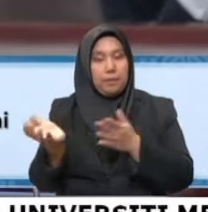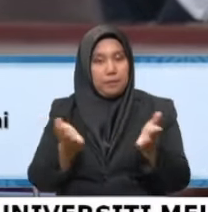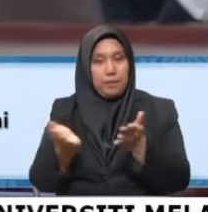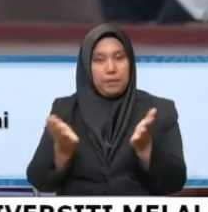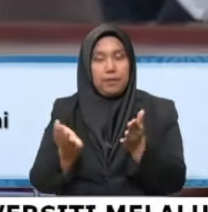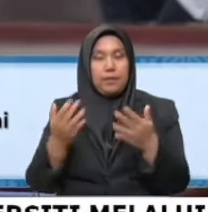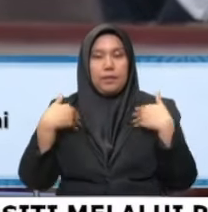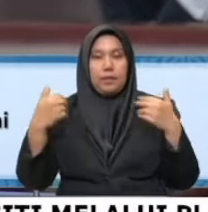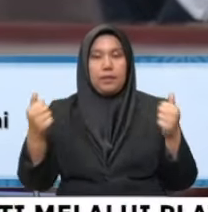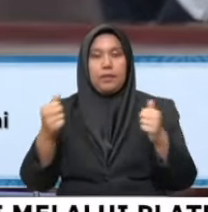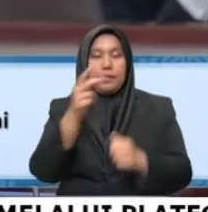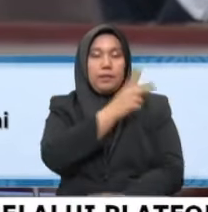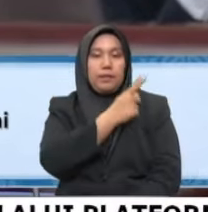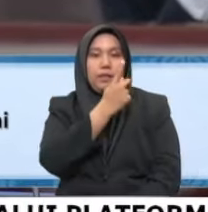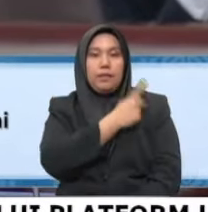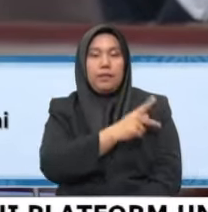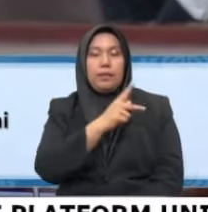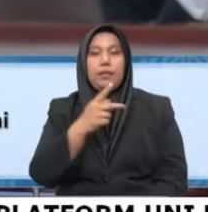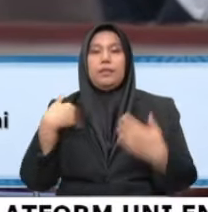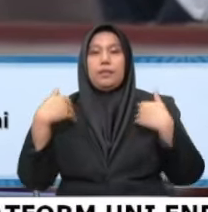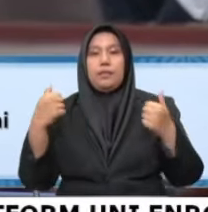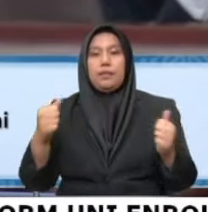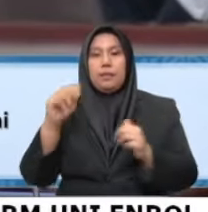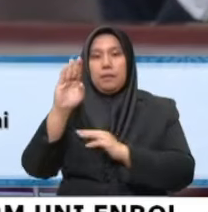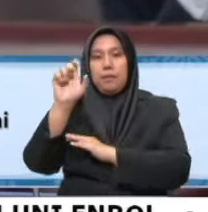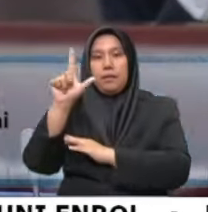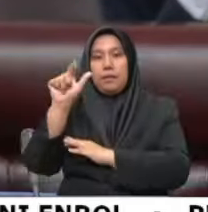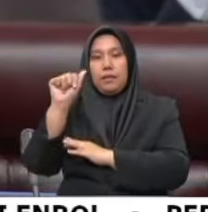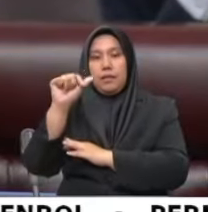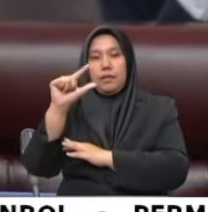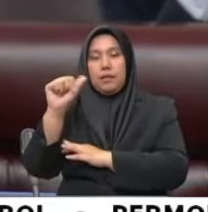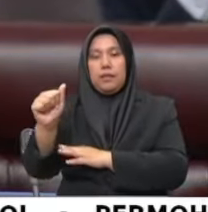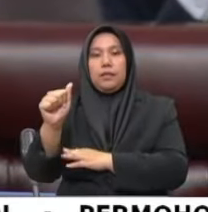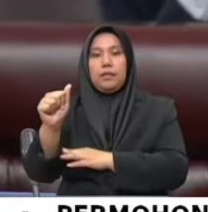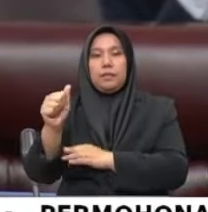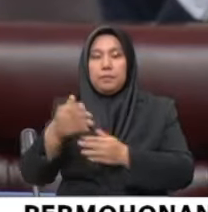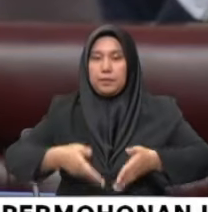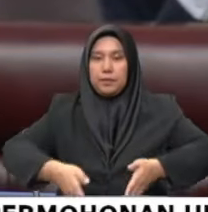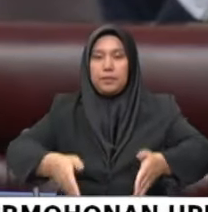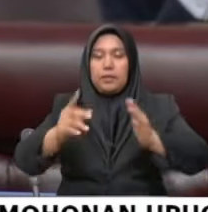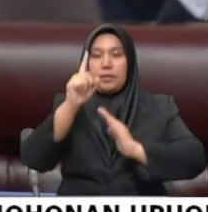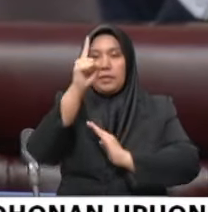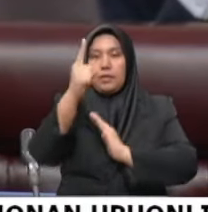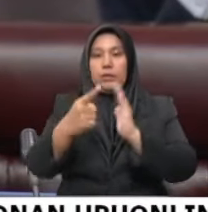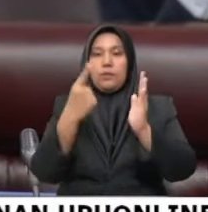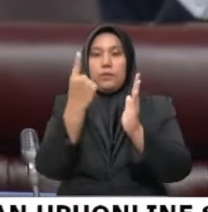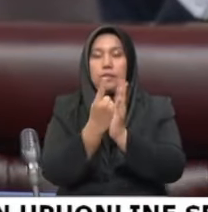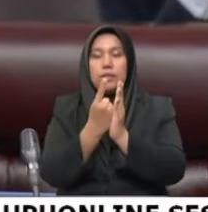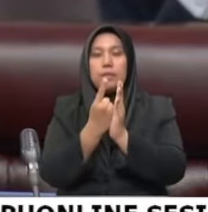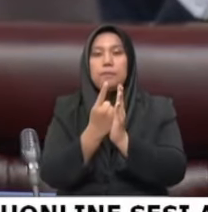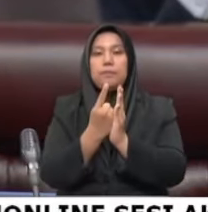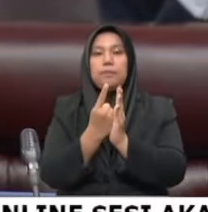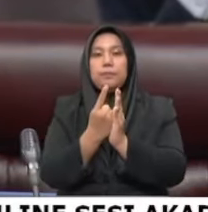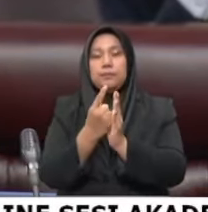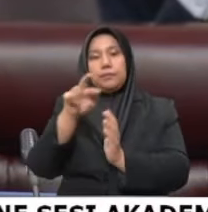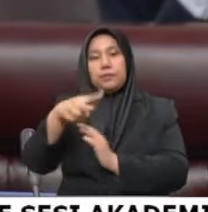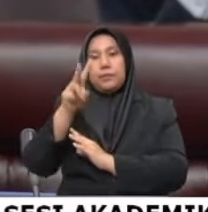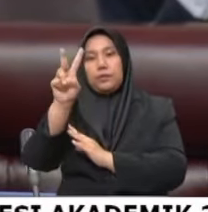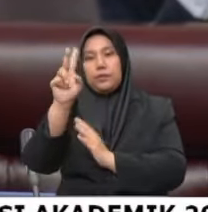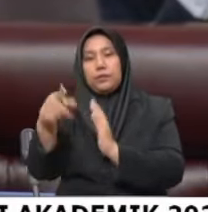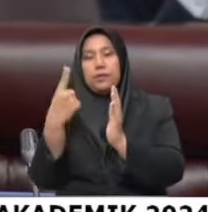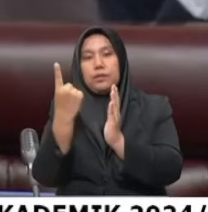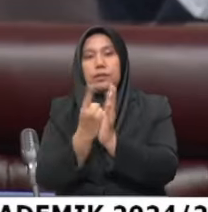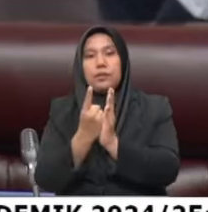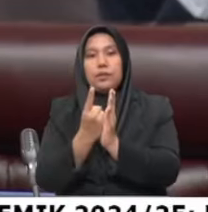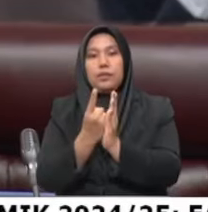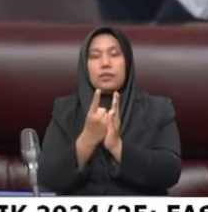kesihatan di klinik kesihatan Belaga dalam perjalanan 1 jam 30 minit ataupun 2 jam dan klinik kesihatan Sungai Asap